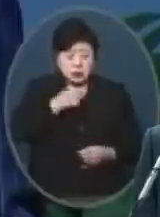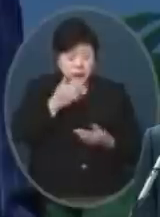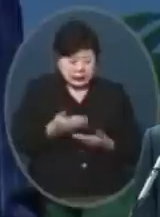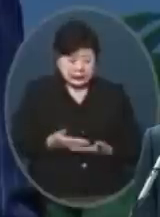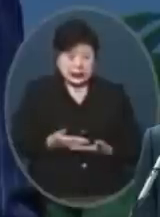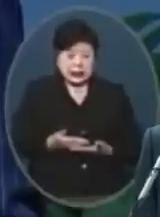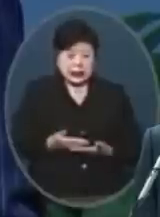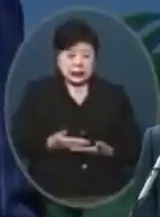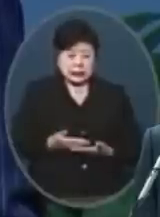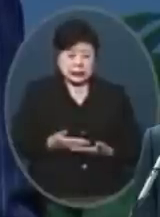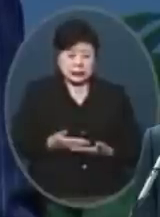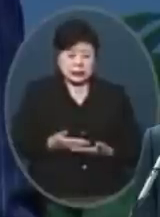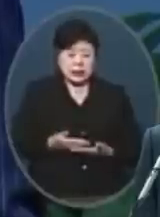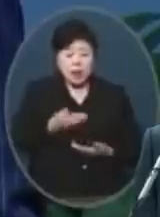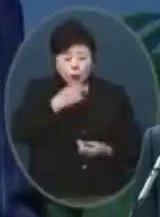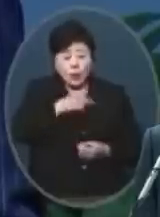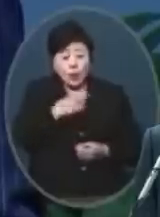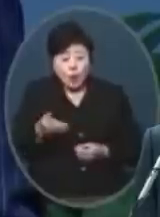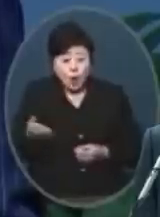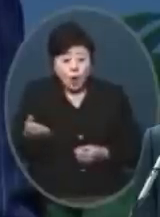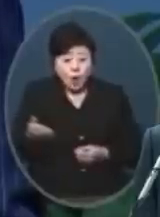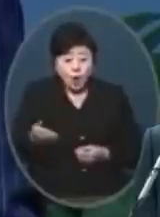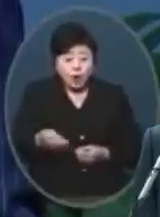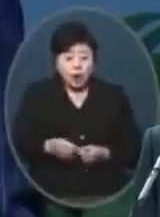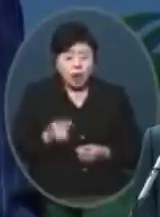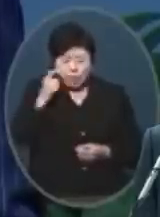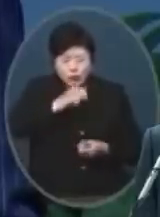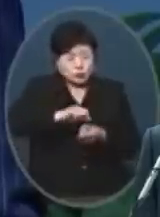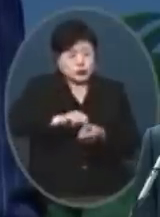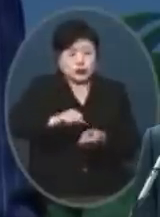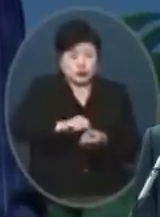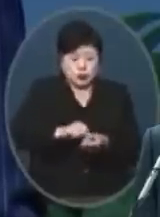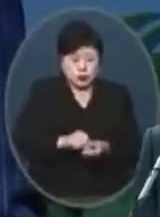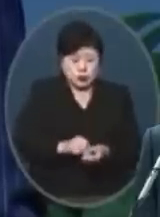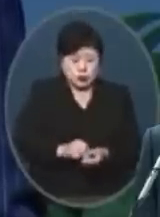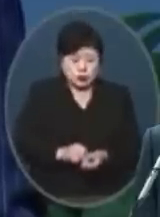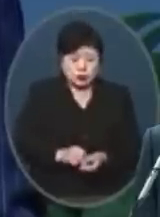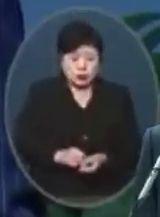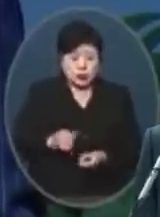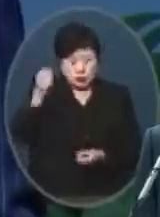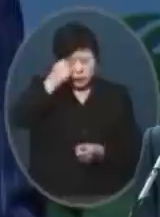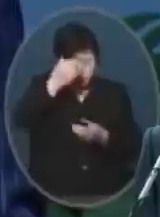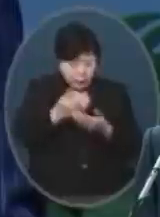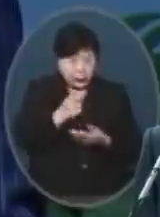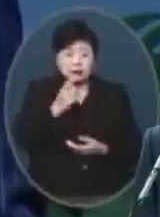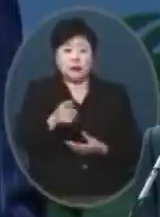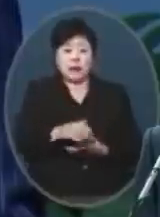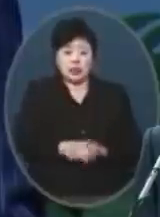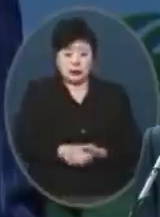얻어서 그 보혈로 더러움이 씻어지고 성령을 받았습니다.